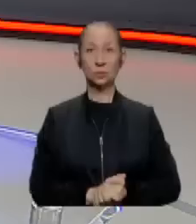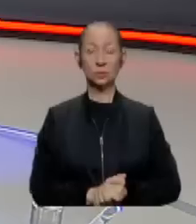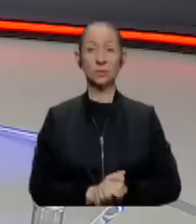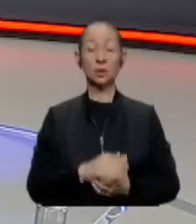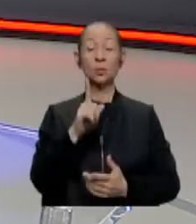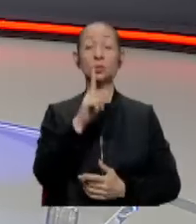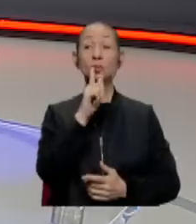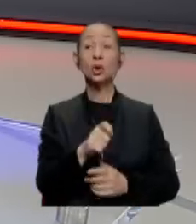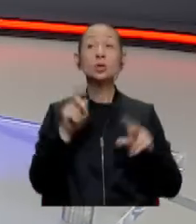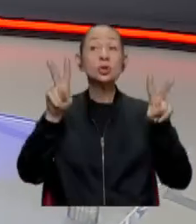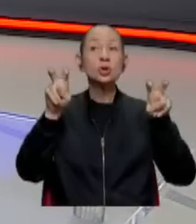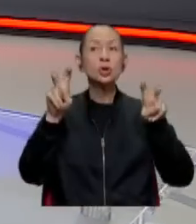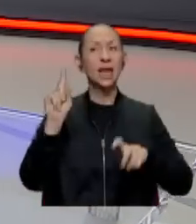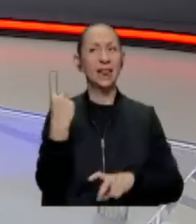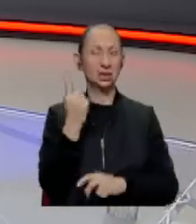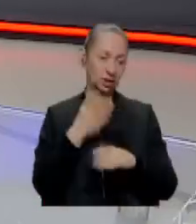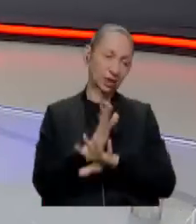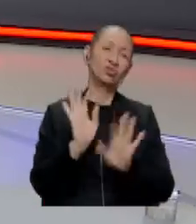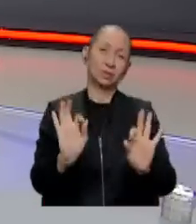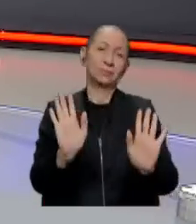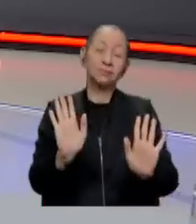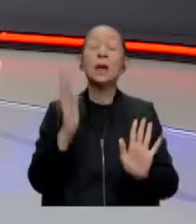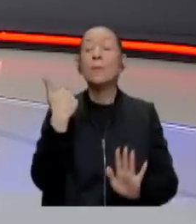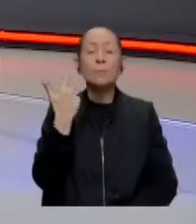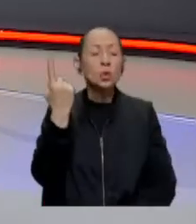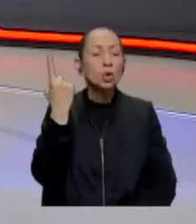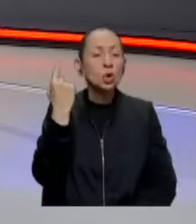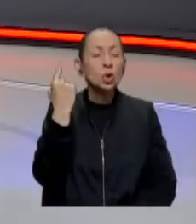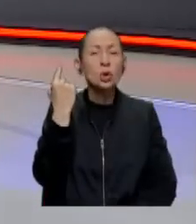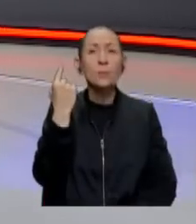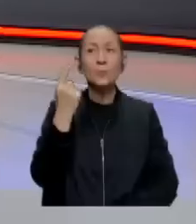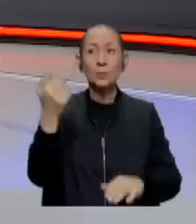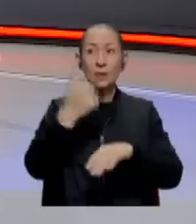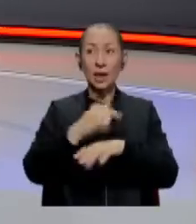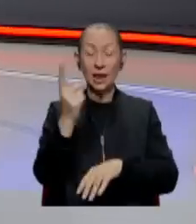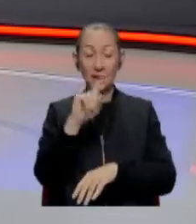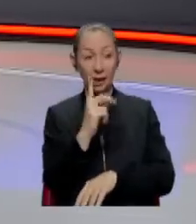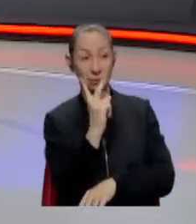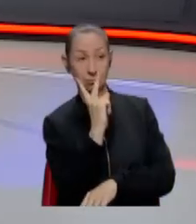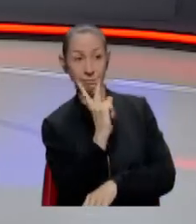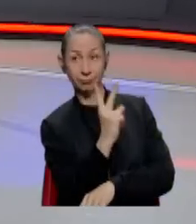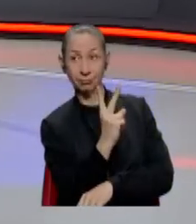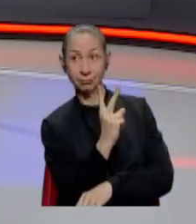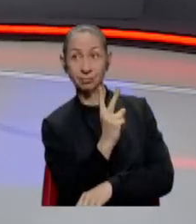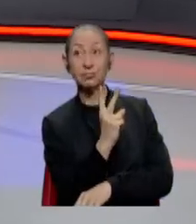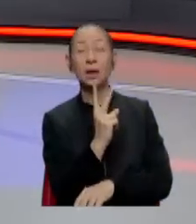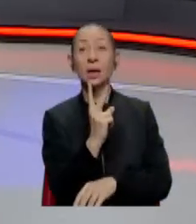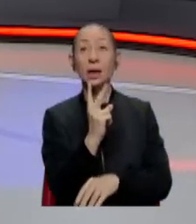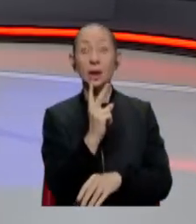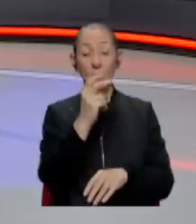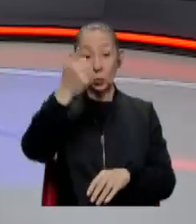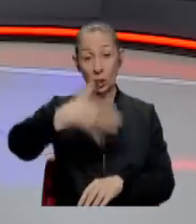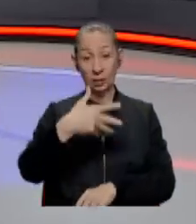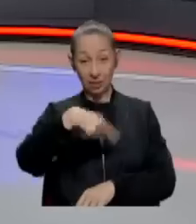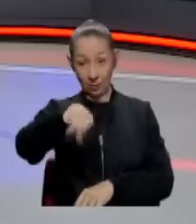bu vaat meselesi ilginç gerçekten ben de dün zaten iktidar partisinin mensuplarının